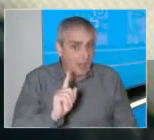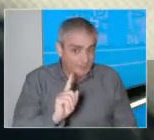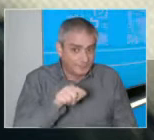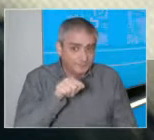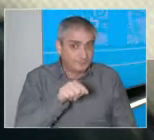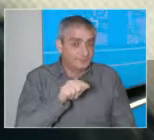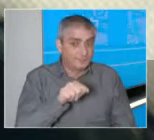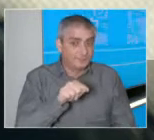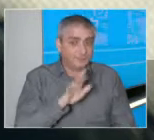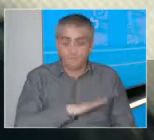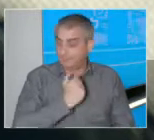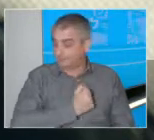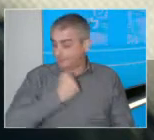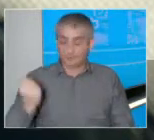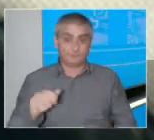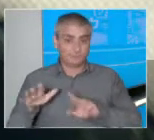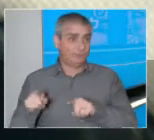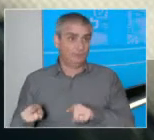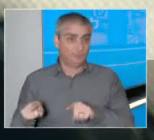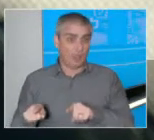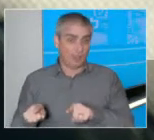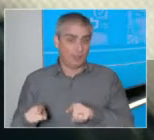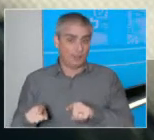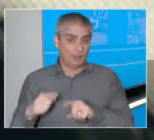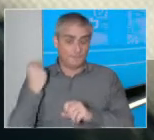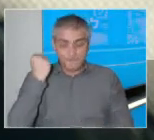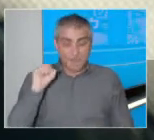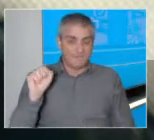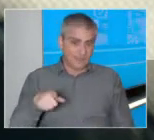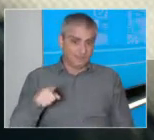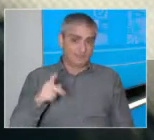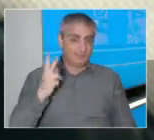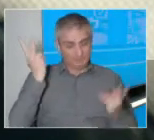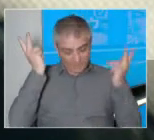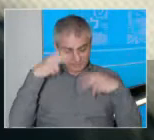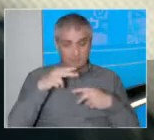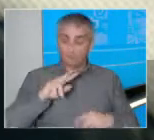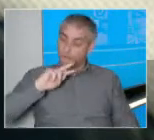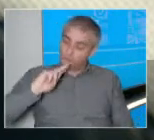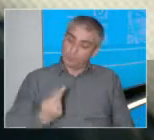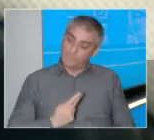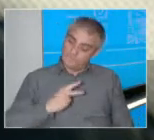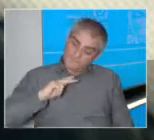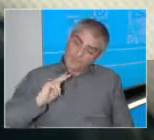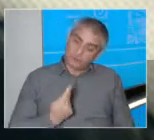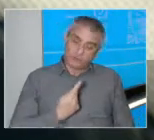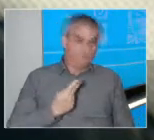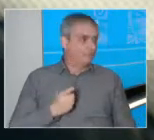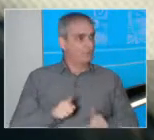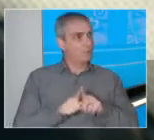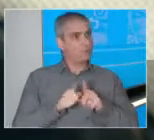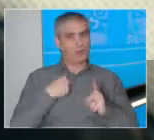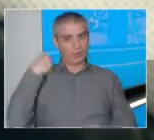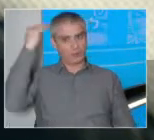זה שהצד הימני בממשלה מפר את ההסכמים פעם אחר פעם, כאילו